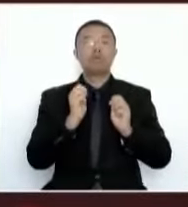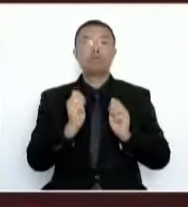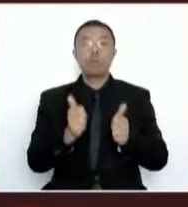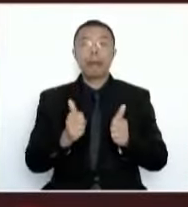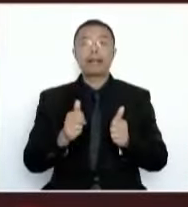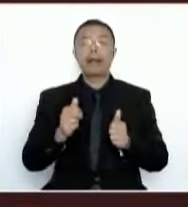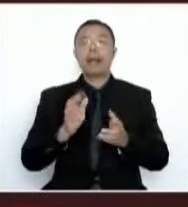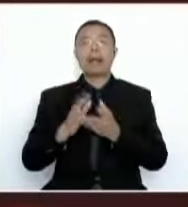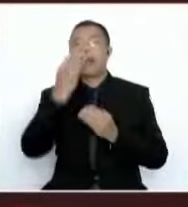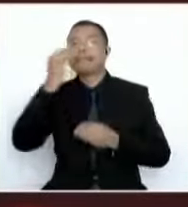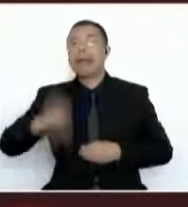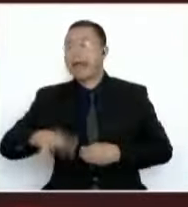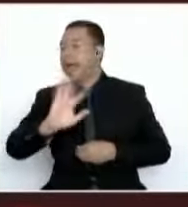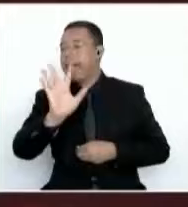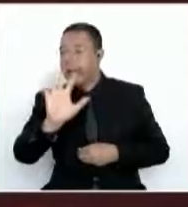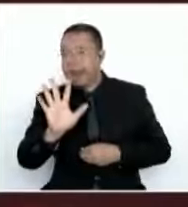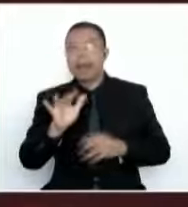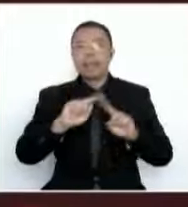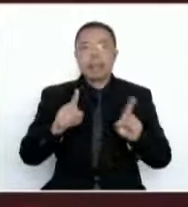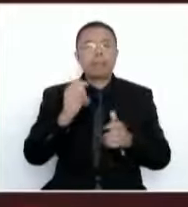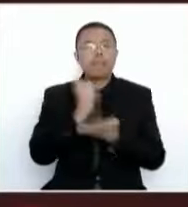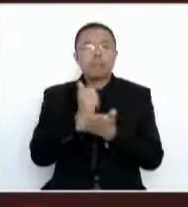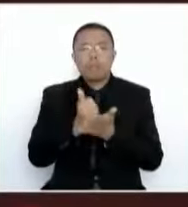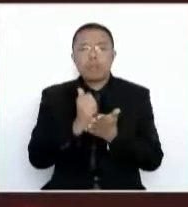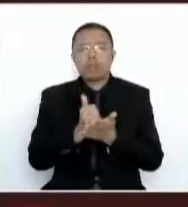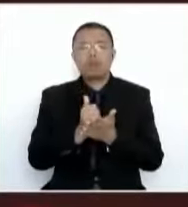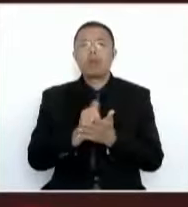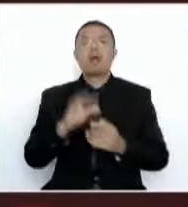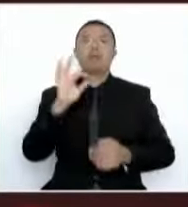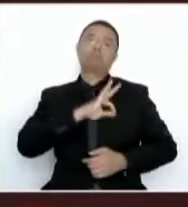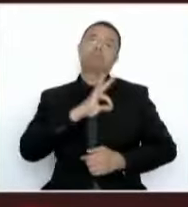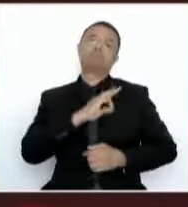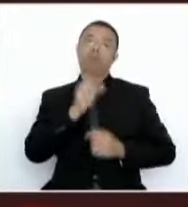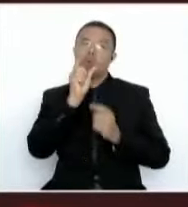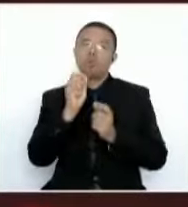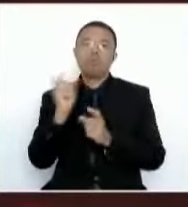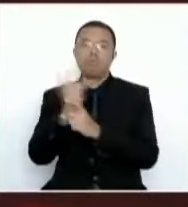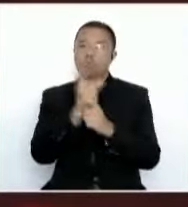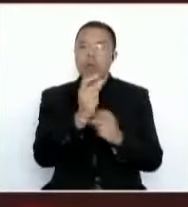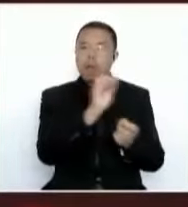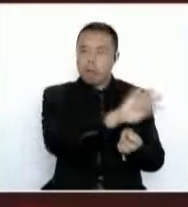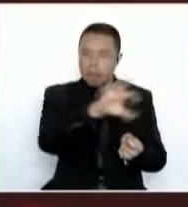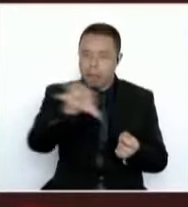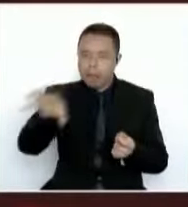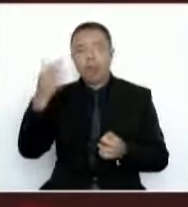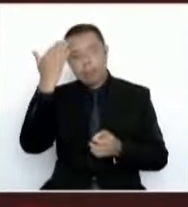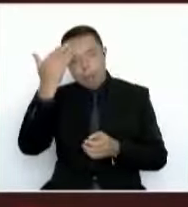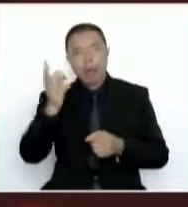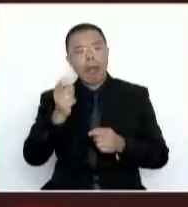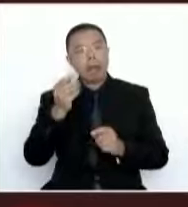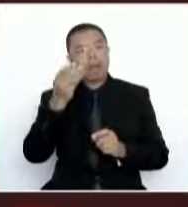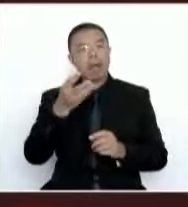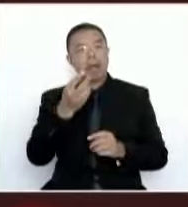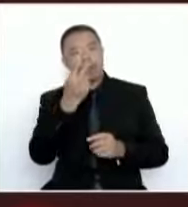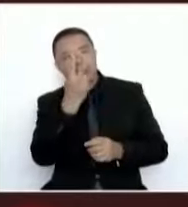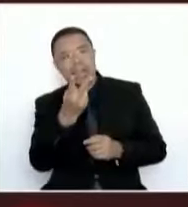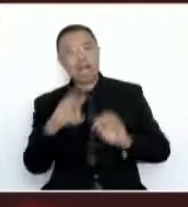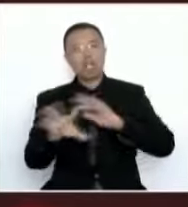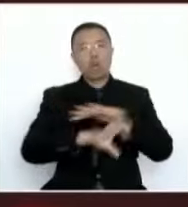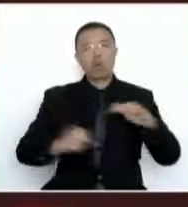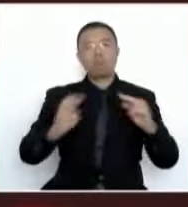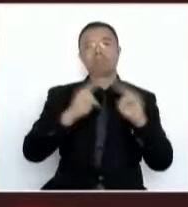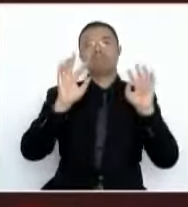mubadir ataupun tidak tidak sia-sia ee karena adanya ee masih ada indikasi korupsi masih tinggi Oleh